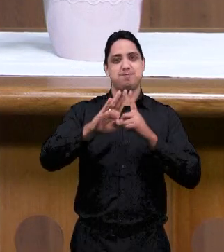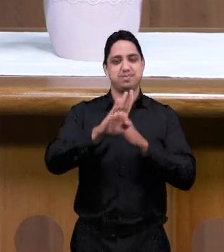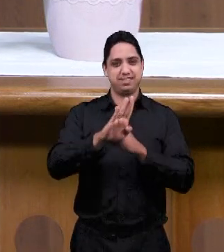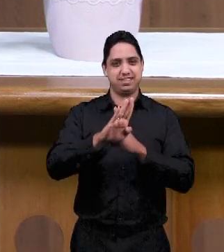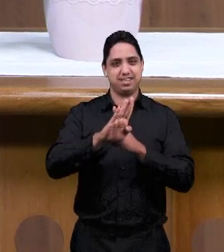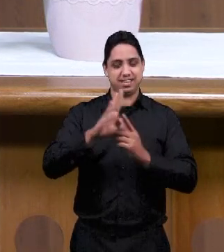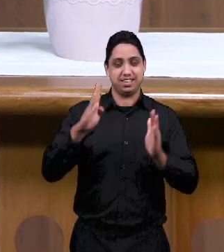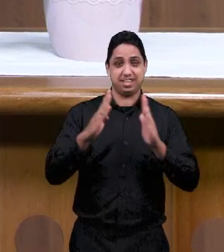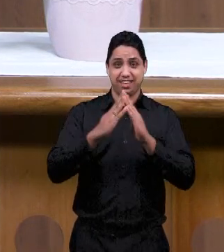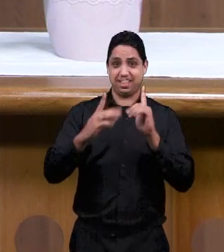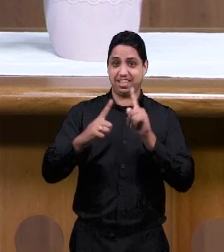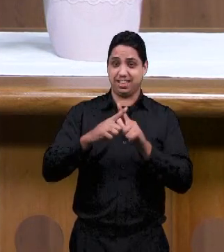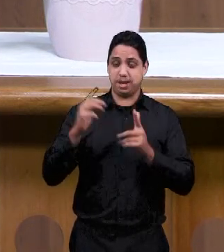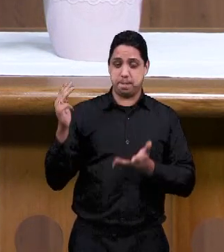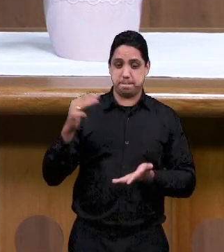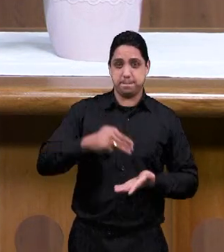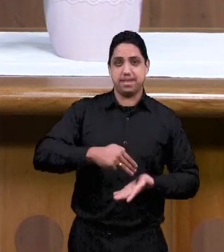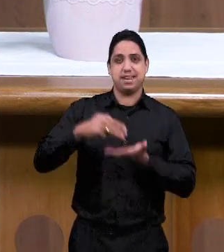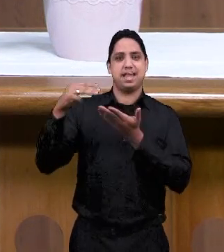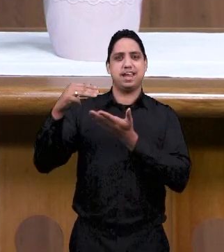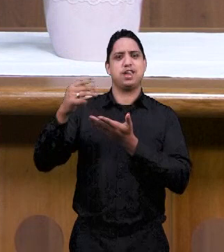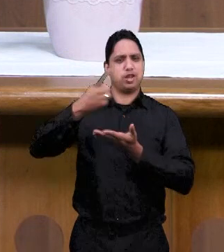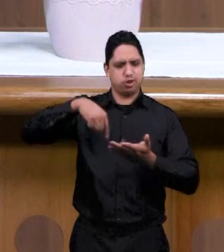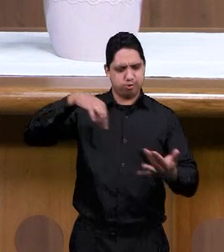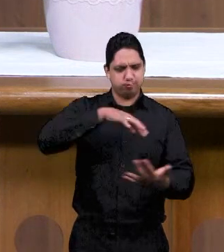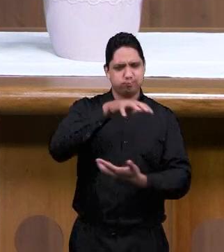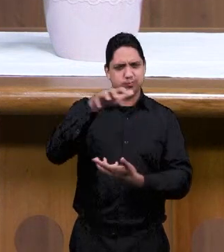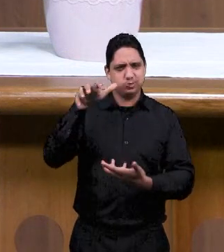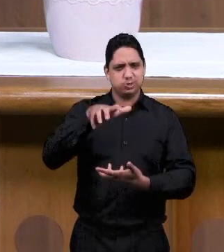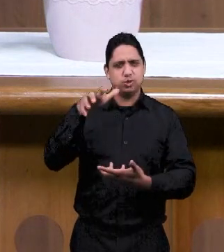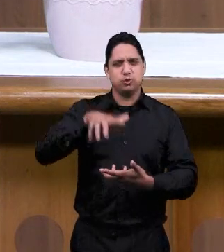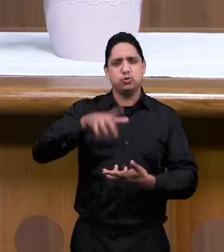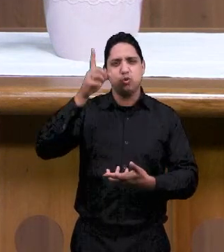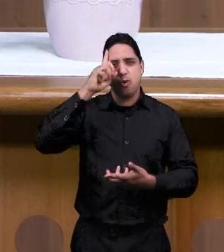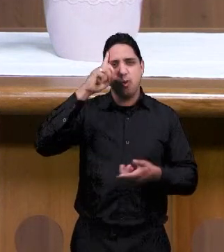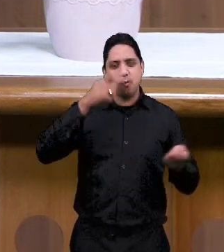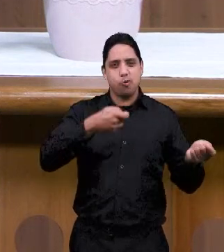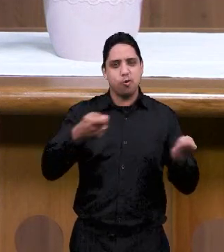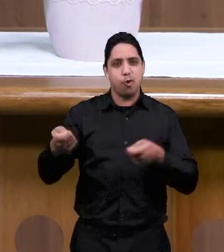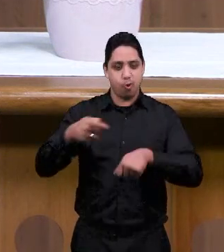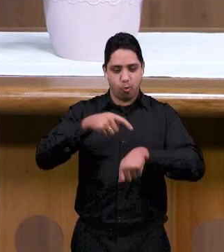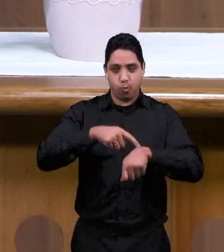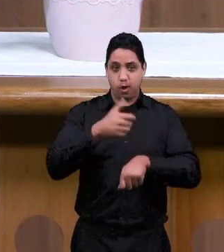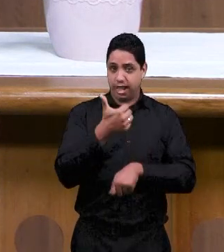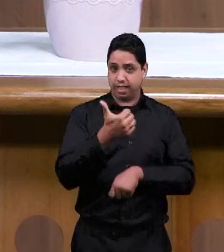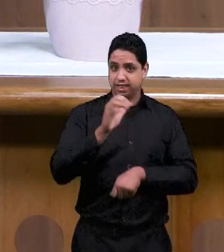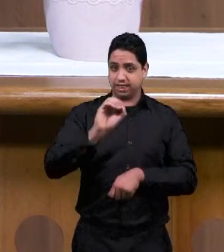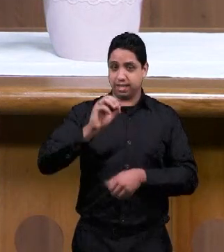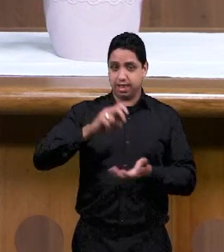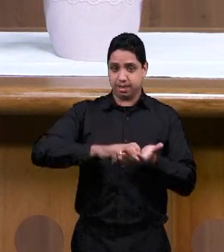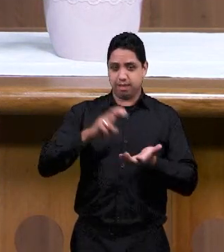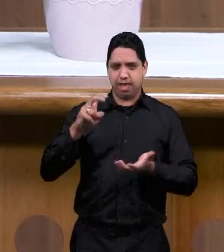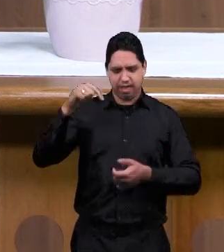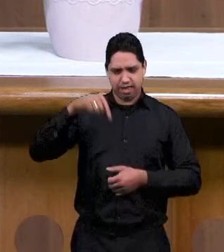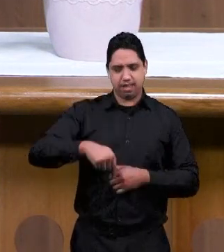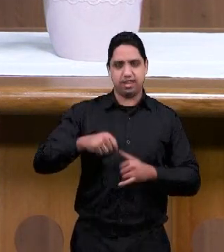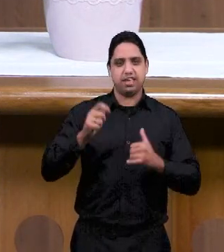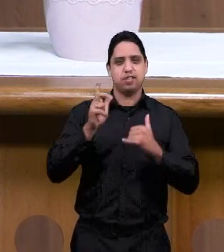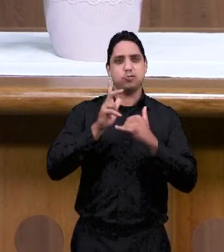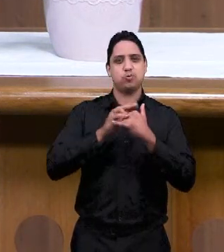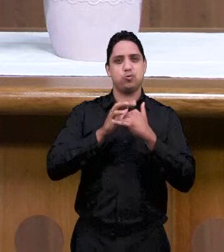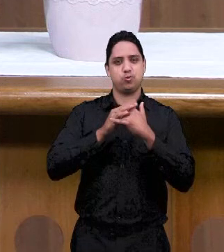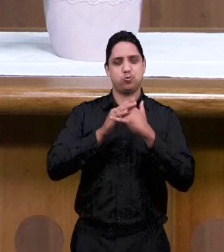Ça, c'est l'école biblique dominicale de l'Église chrétienne Maranatha qui est transmise tous les dimanches à 10 heures du matin ici par notre